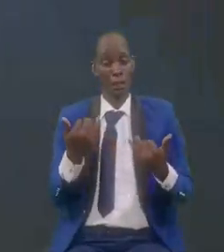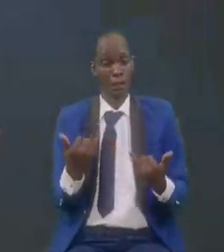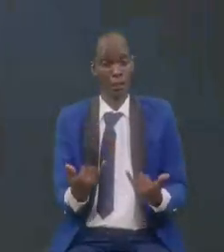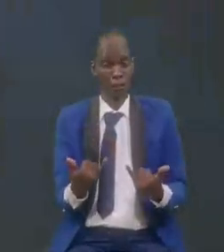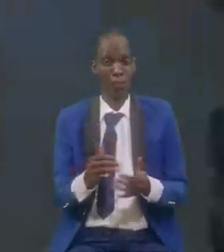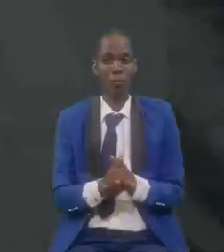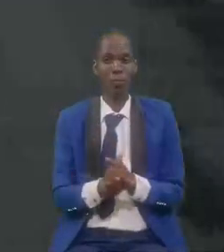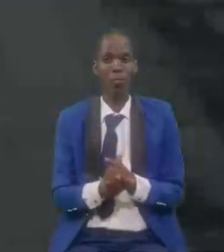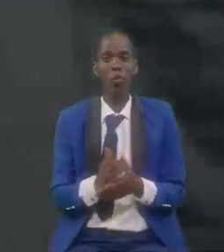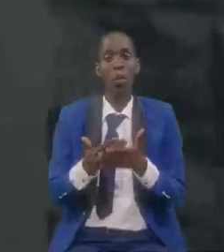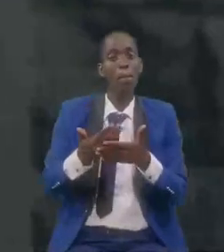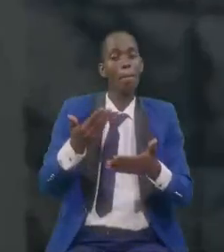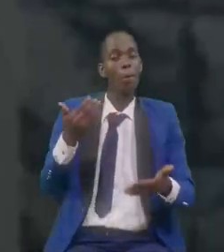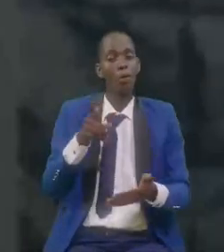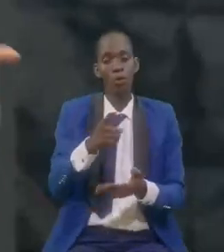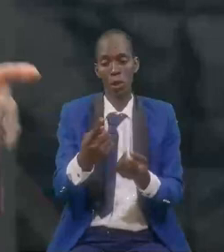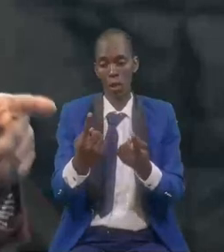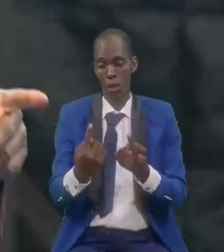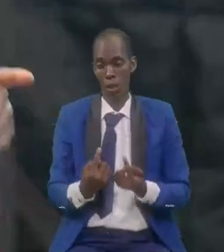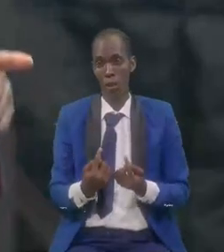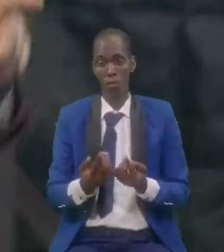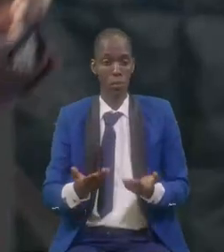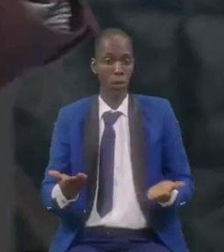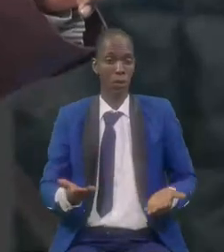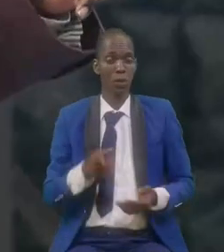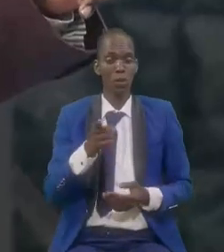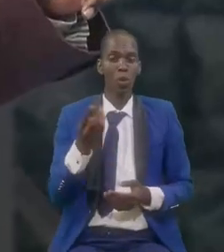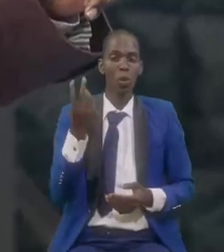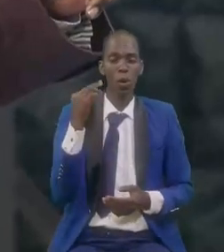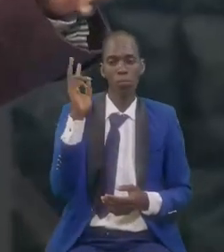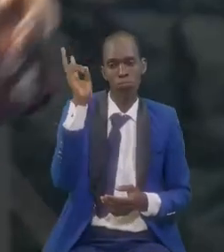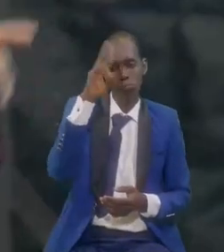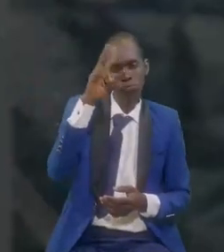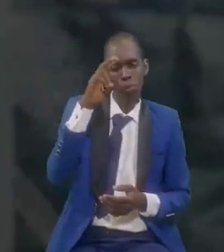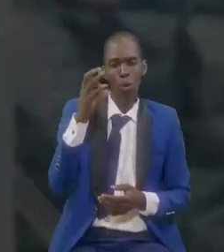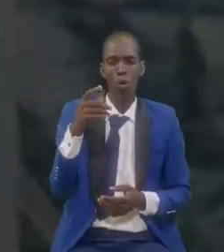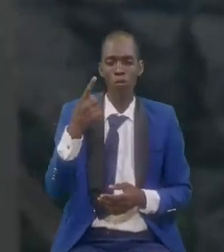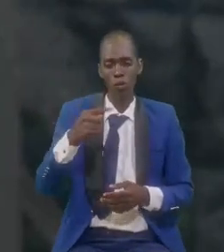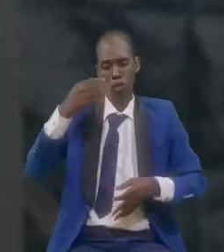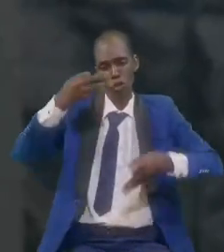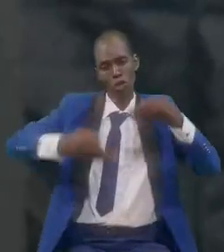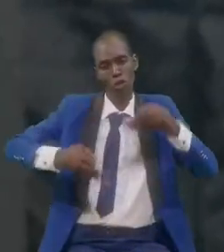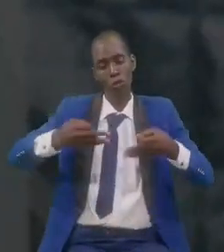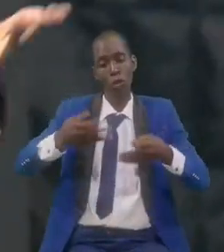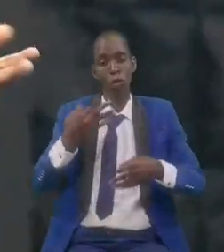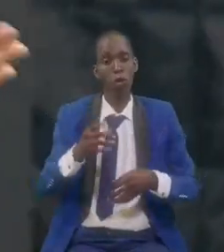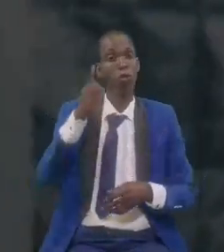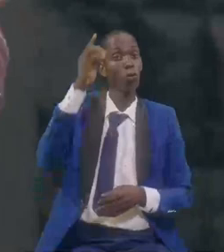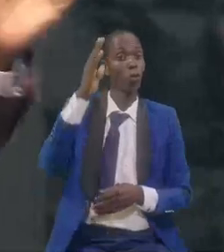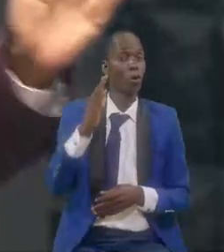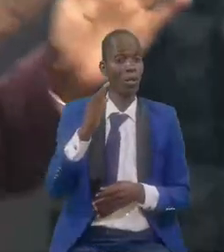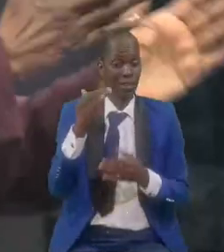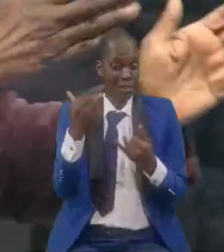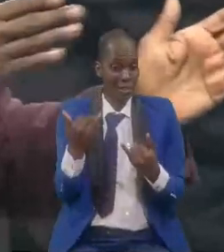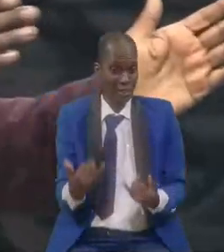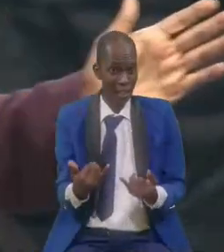ici, avant de venir, tu étais ignorant du jugement de Dieu. Pour ceux qui volent